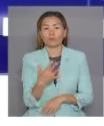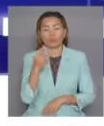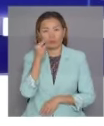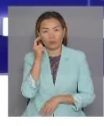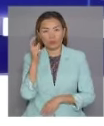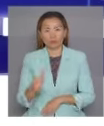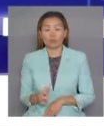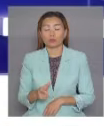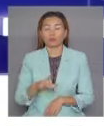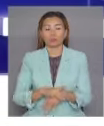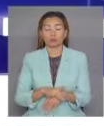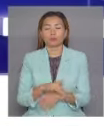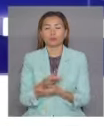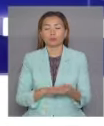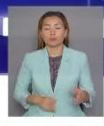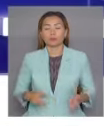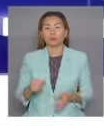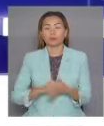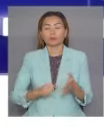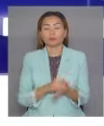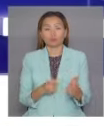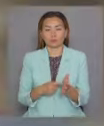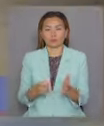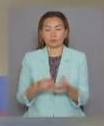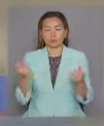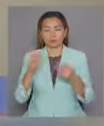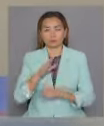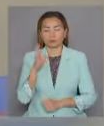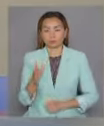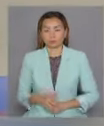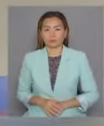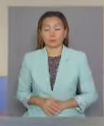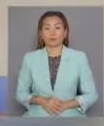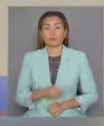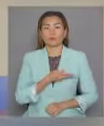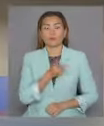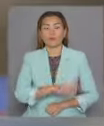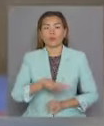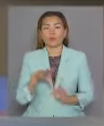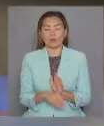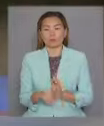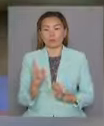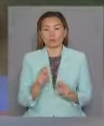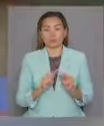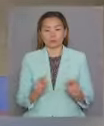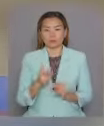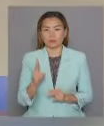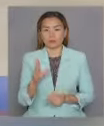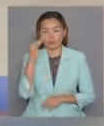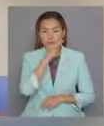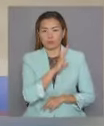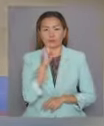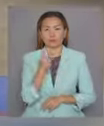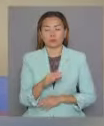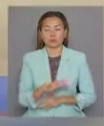ер адамды тұтқындағанын және шабуыл себептерін анықтап жатқанын мәлімдеді. Құрбандардың арасында бір мұғалім, екі ата-ана мен